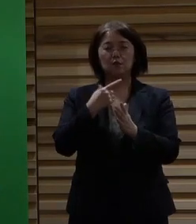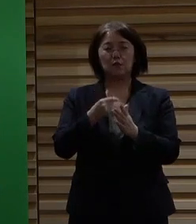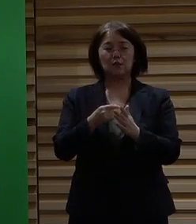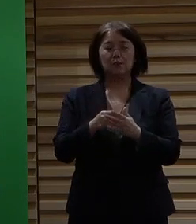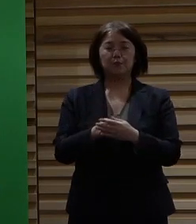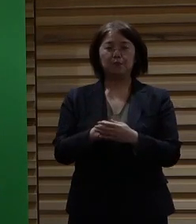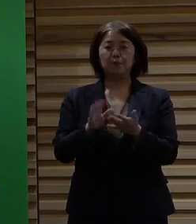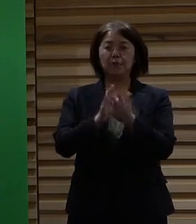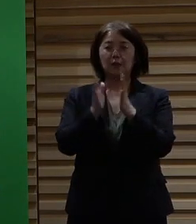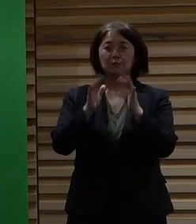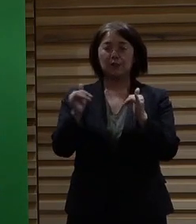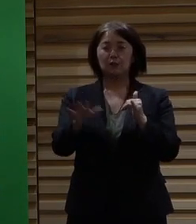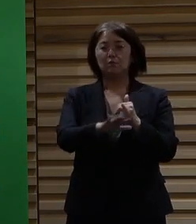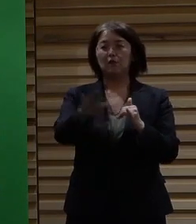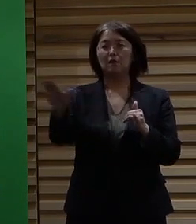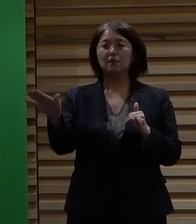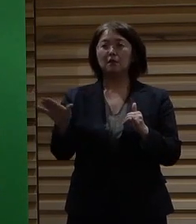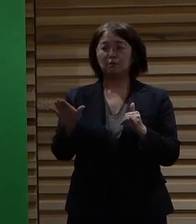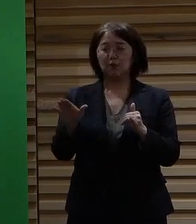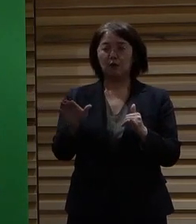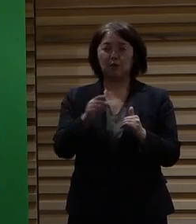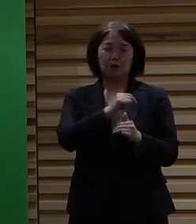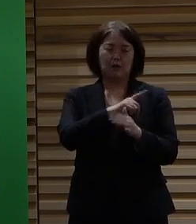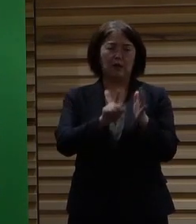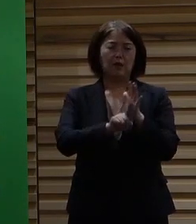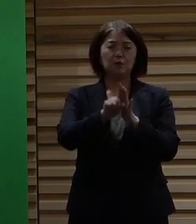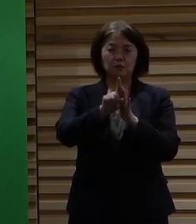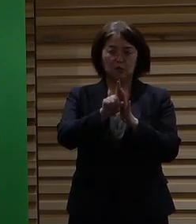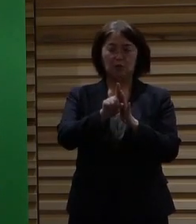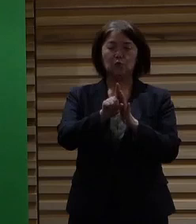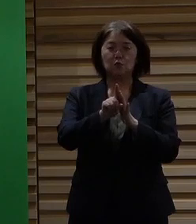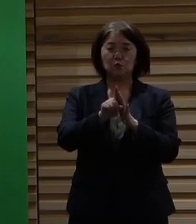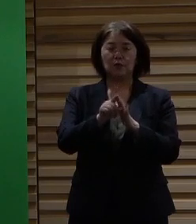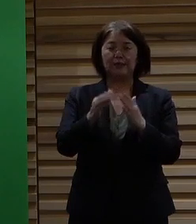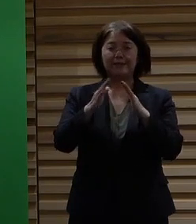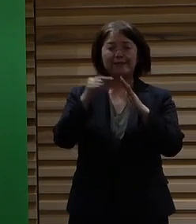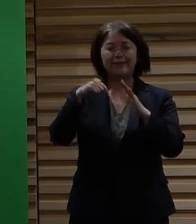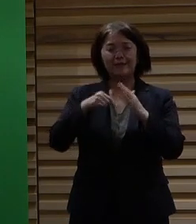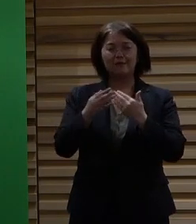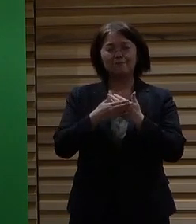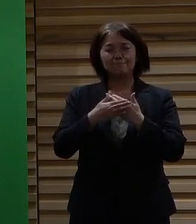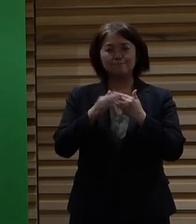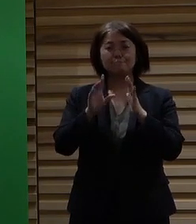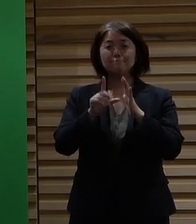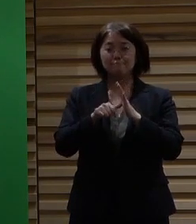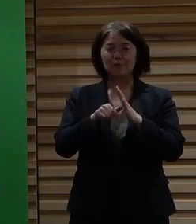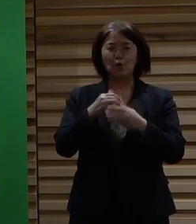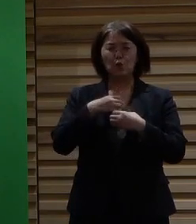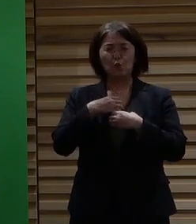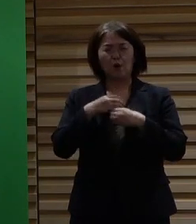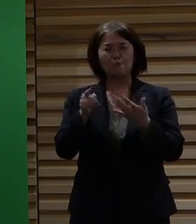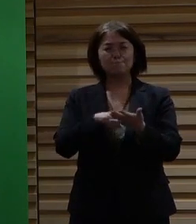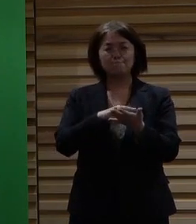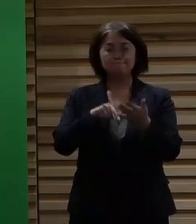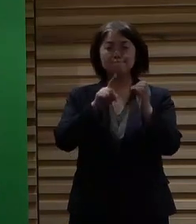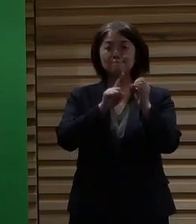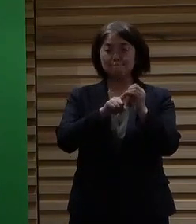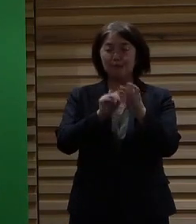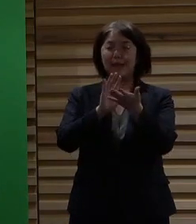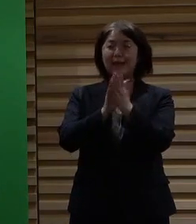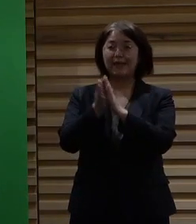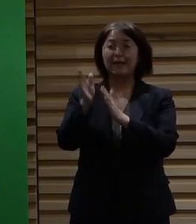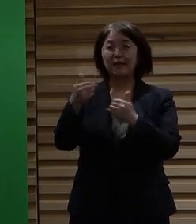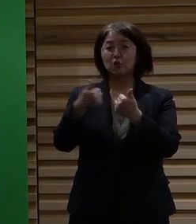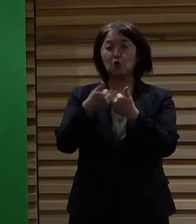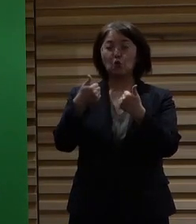さらに、県民の皆様に対しては、発熱時や自宅療養時の不安解消のため、引き続き県による